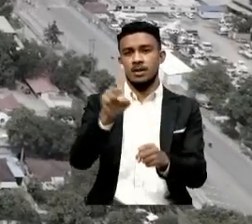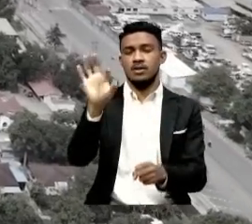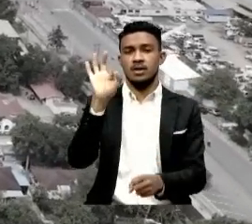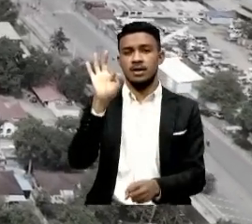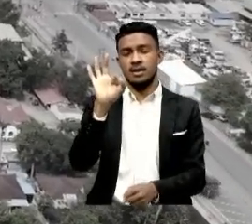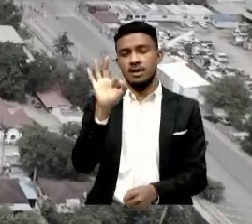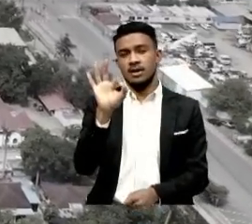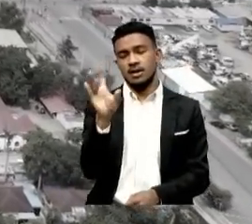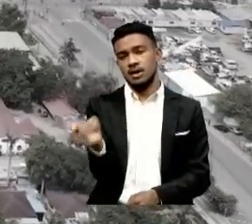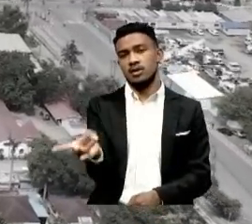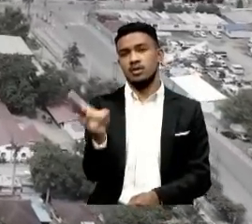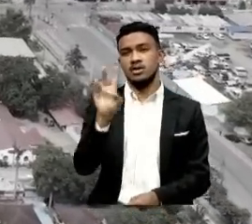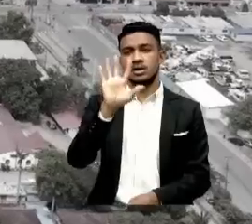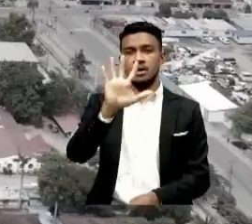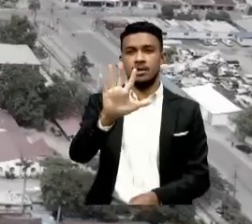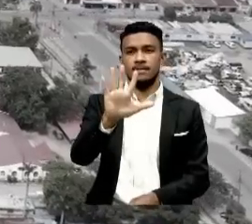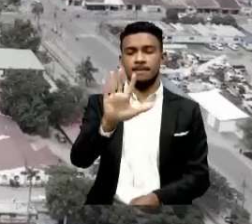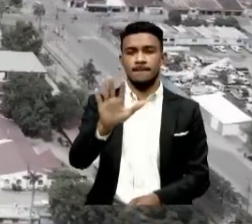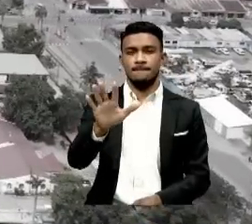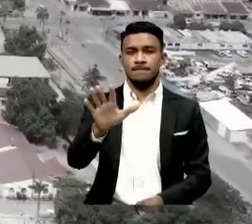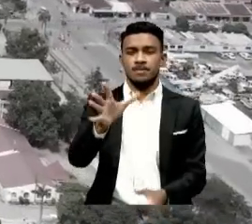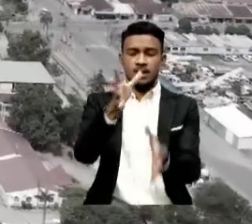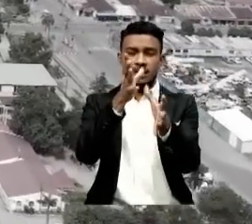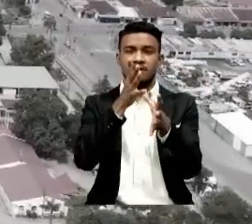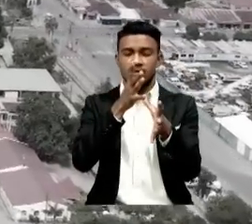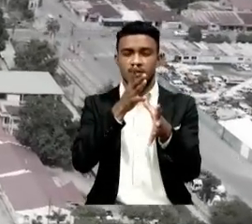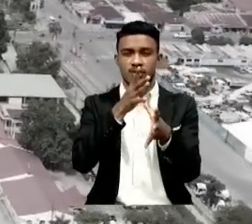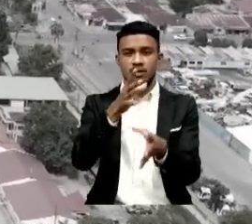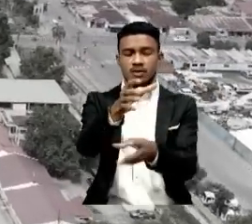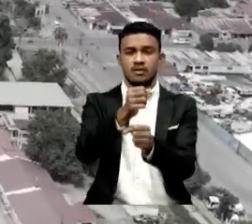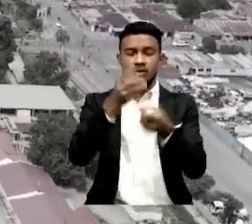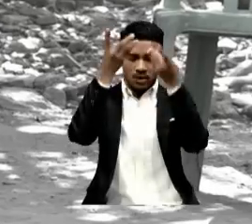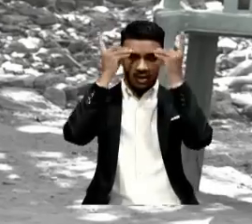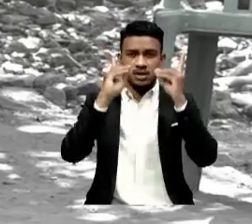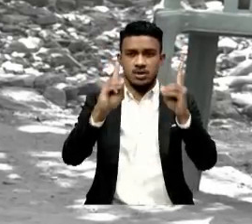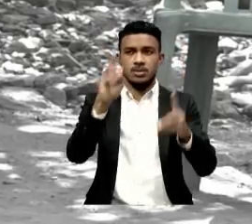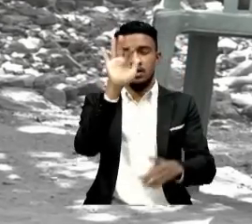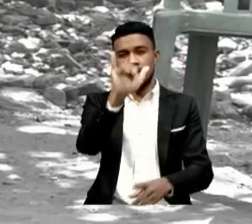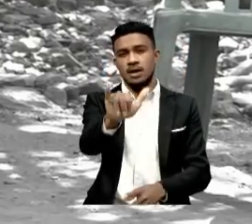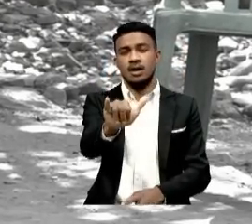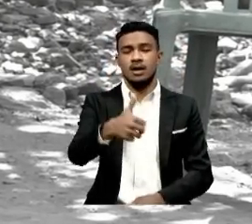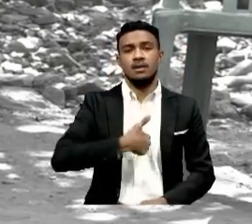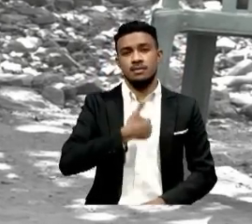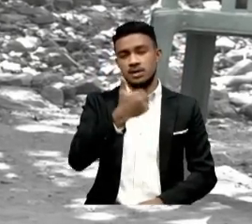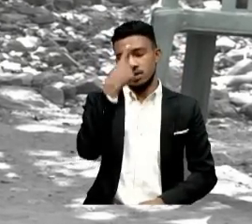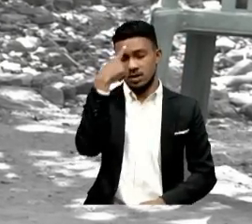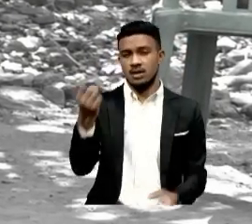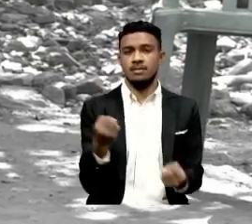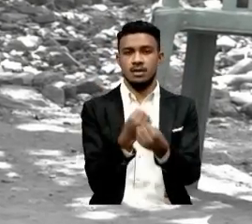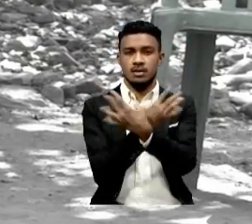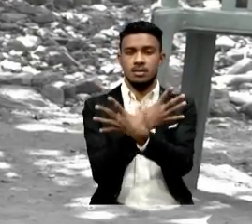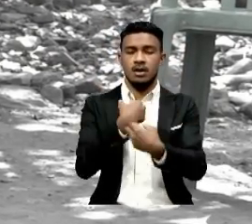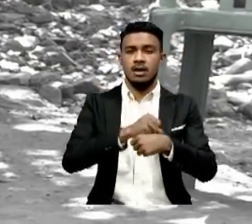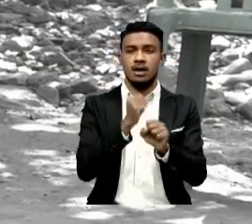atusia, hitu nulu resen lima, avó Carolina hahu foti decisão, o de hela mesa tamba traumático, halo